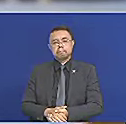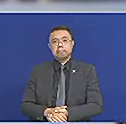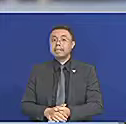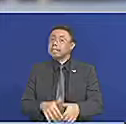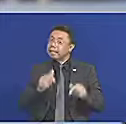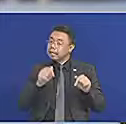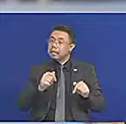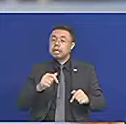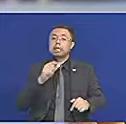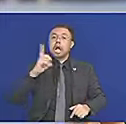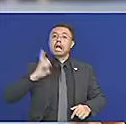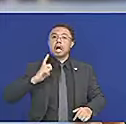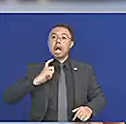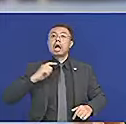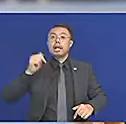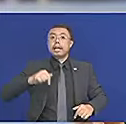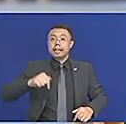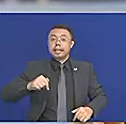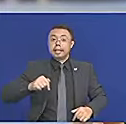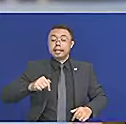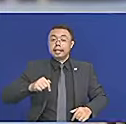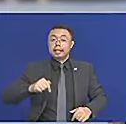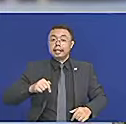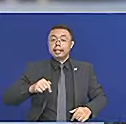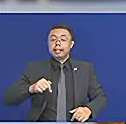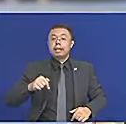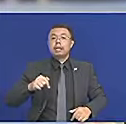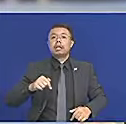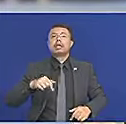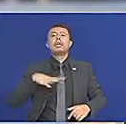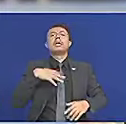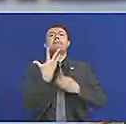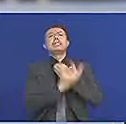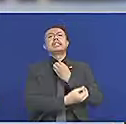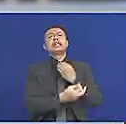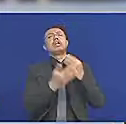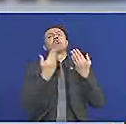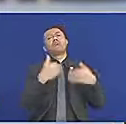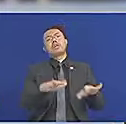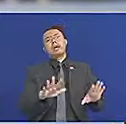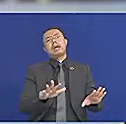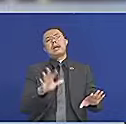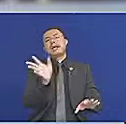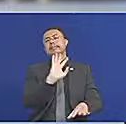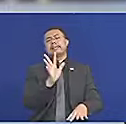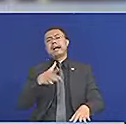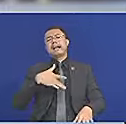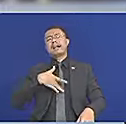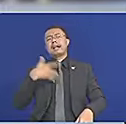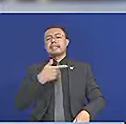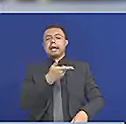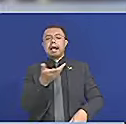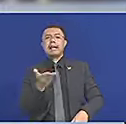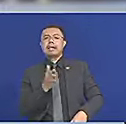Nah, ini yang kaya-kaya ini loh, yang gak mampu ya sudah, jangan merasa